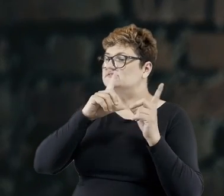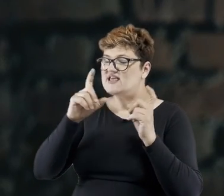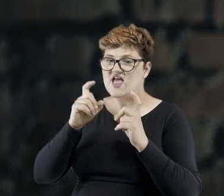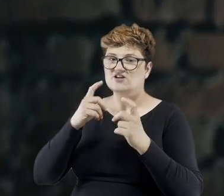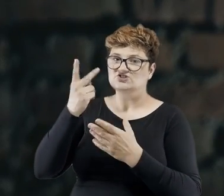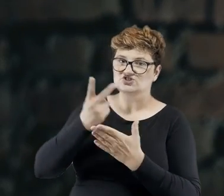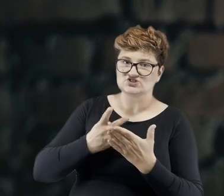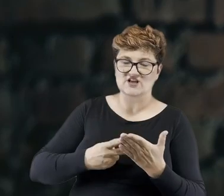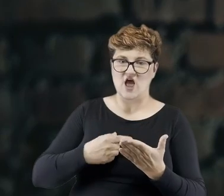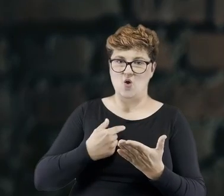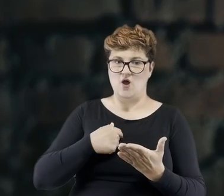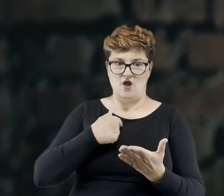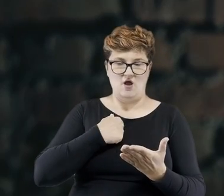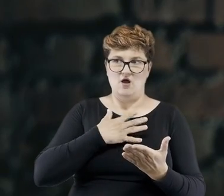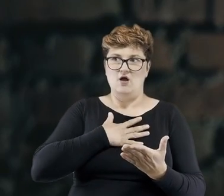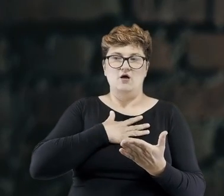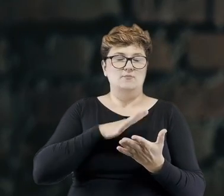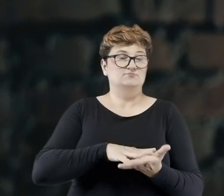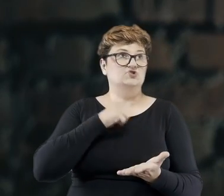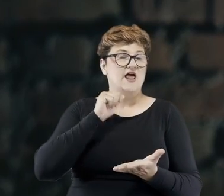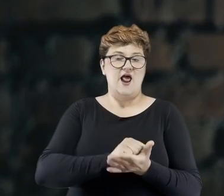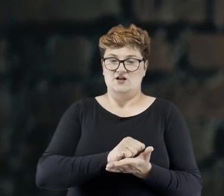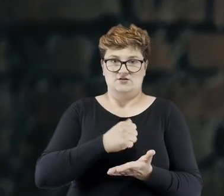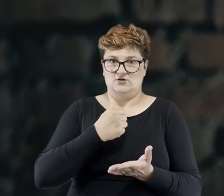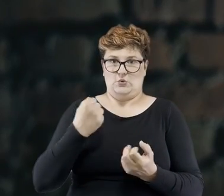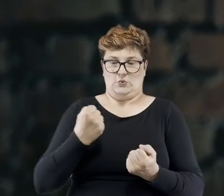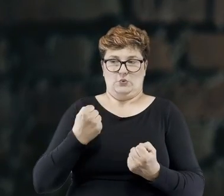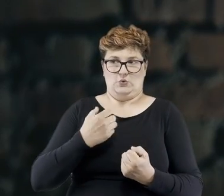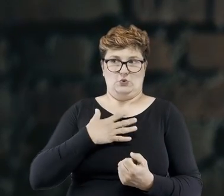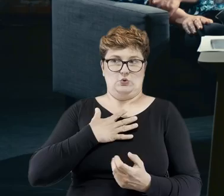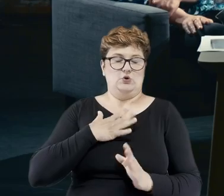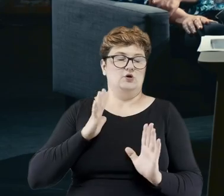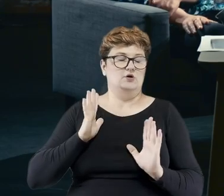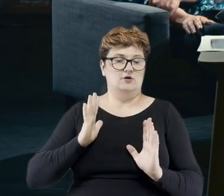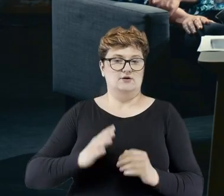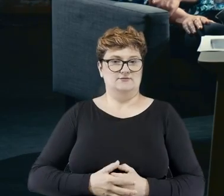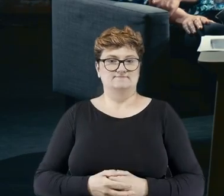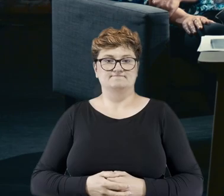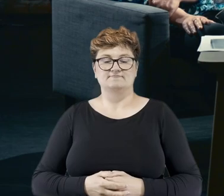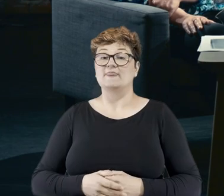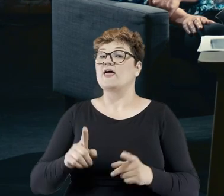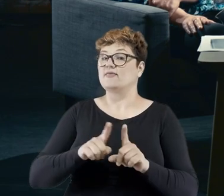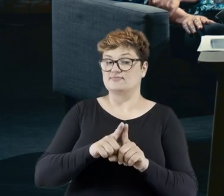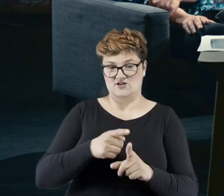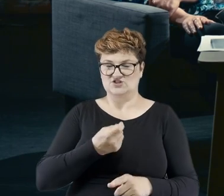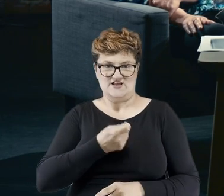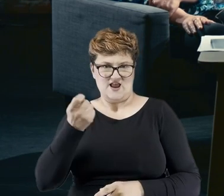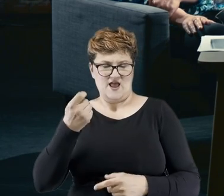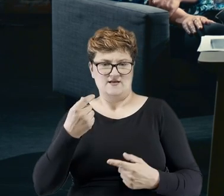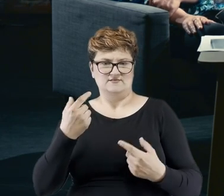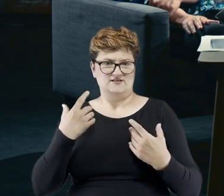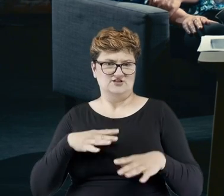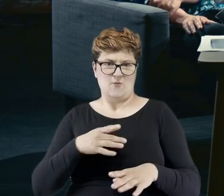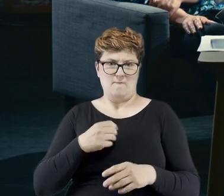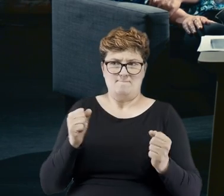na zdjęciach i czytała o przedstawieniach. To było przerażenie, prawda? Ona też nie pojechała, ona chyba